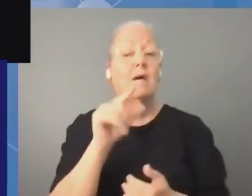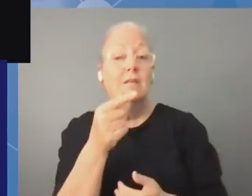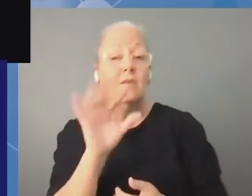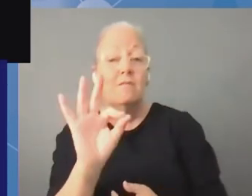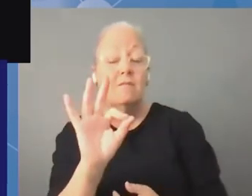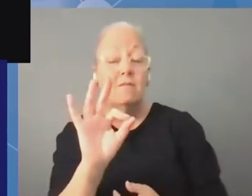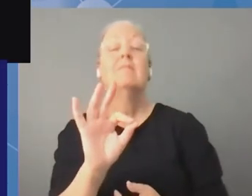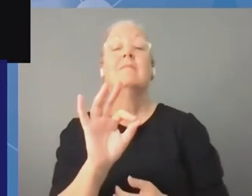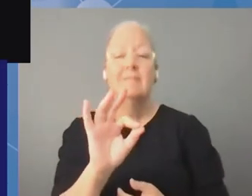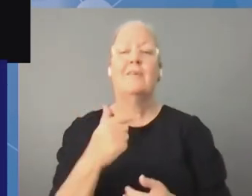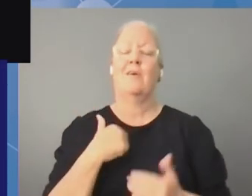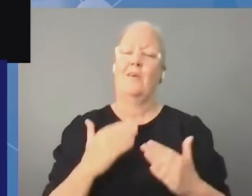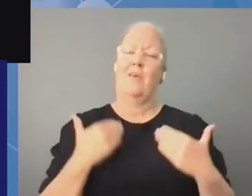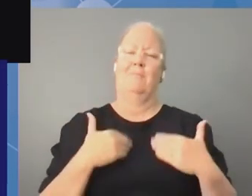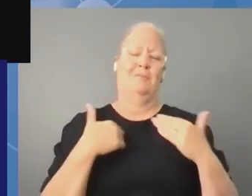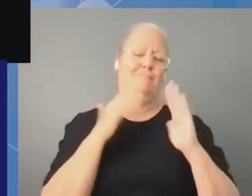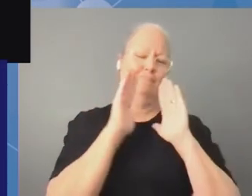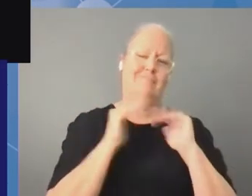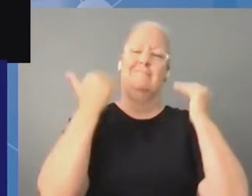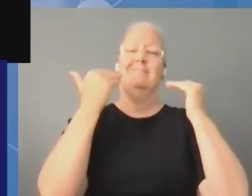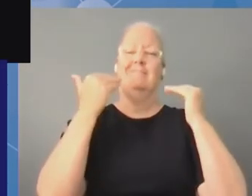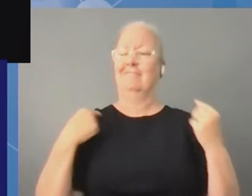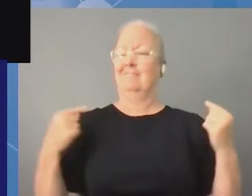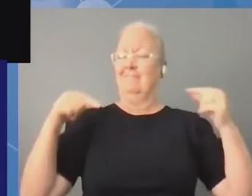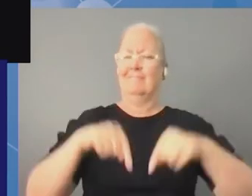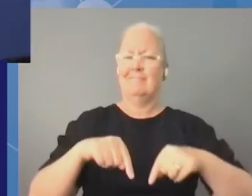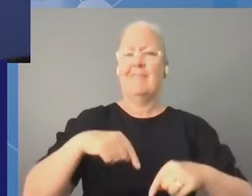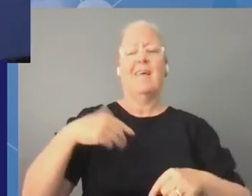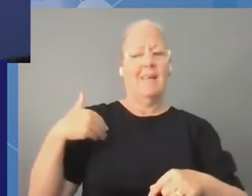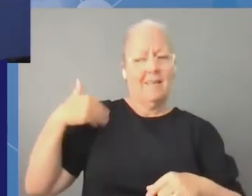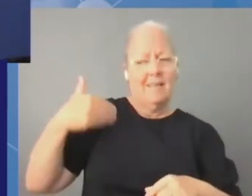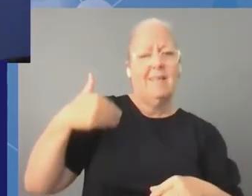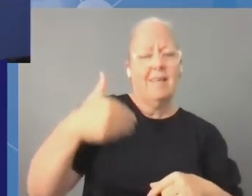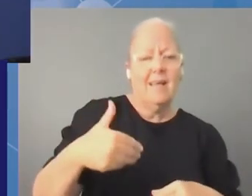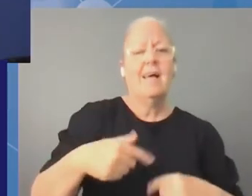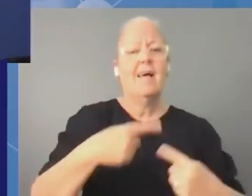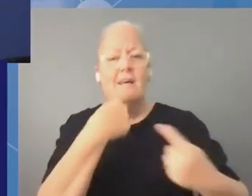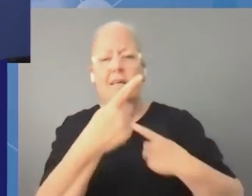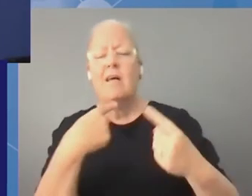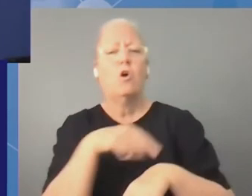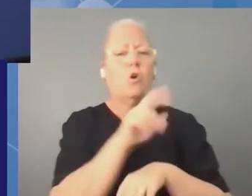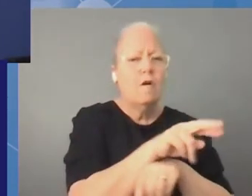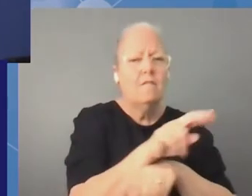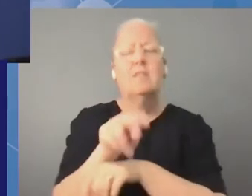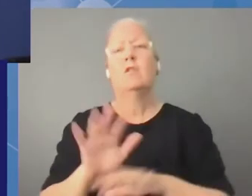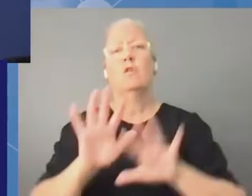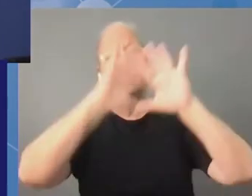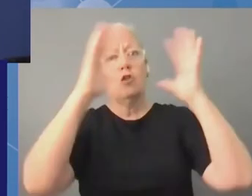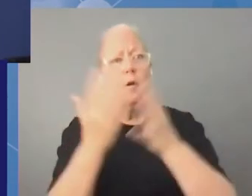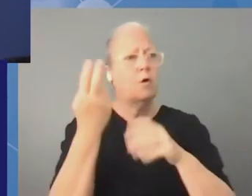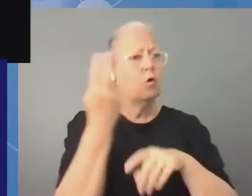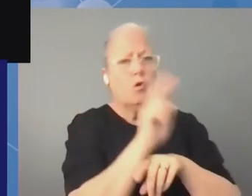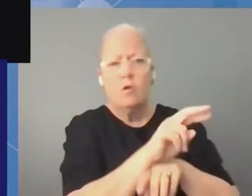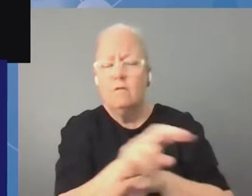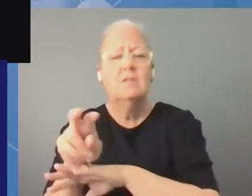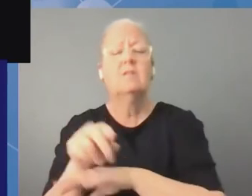组织这个论坛，对我来说是非常 高兴的能够这一周时间的待在卡